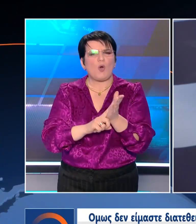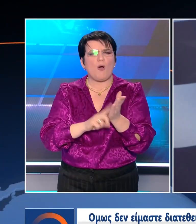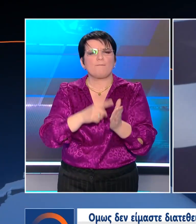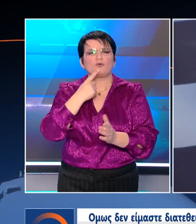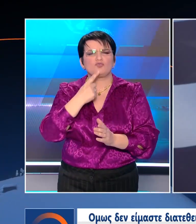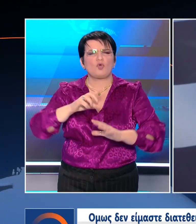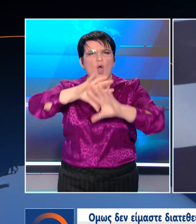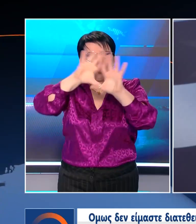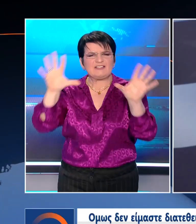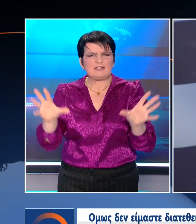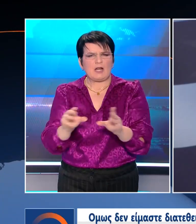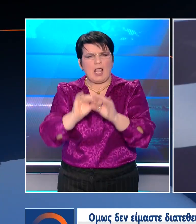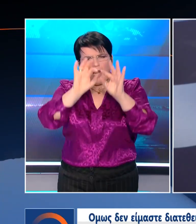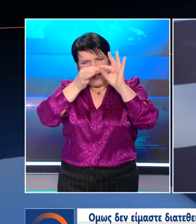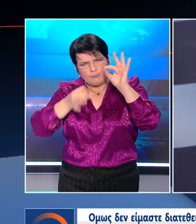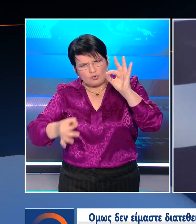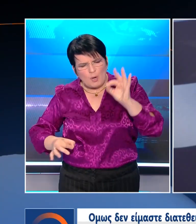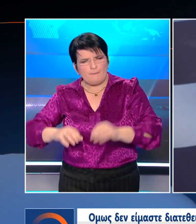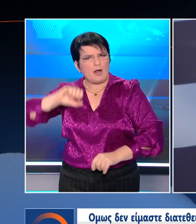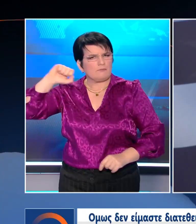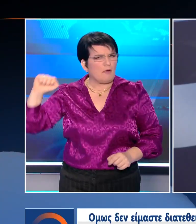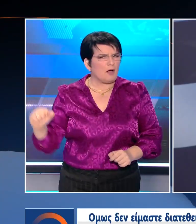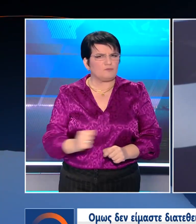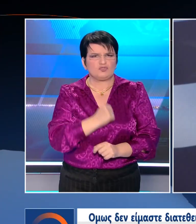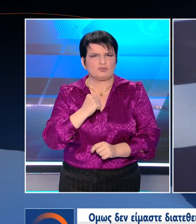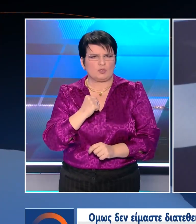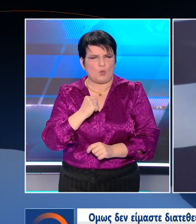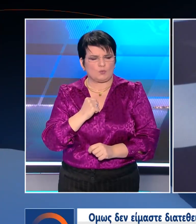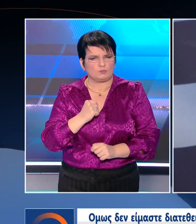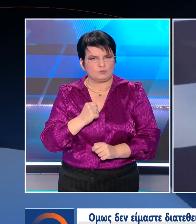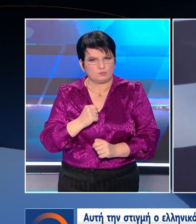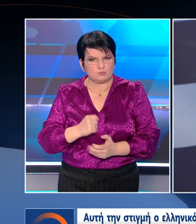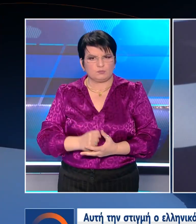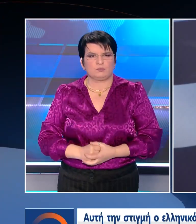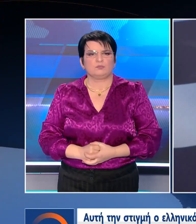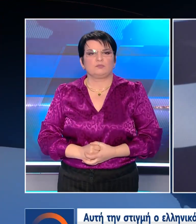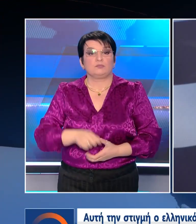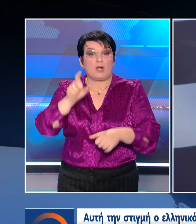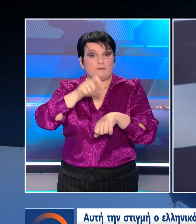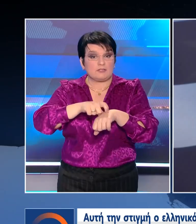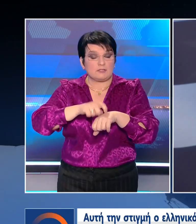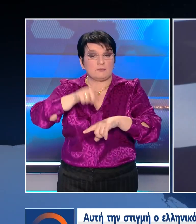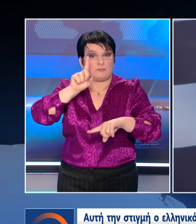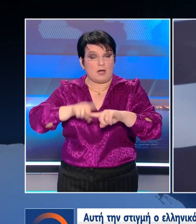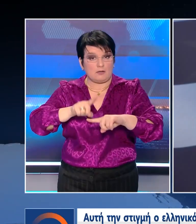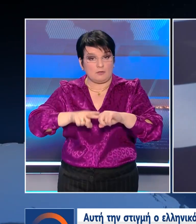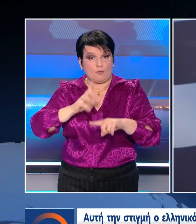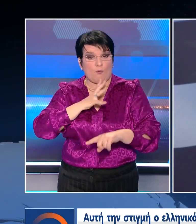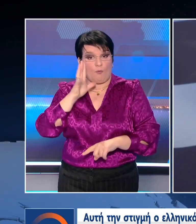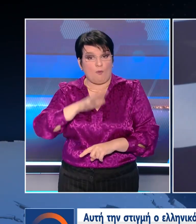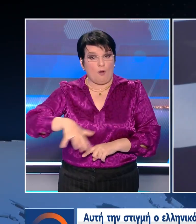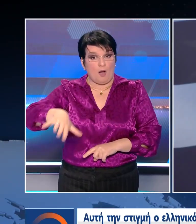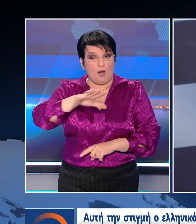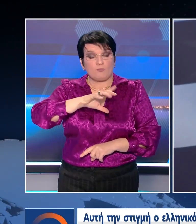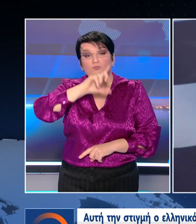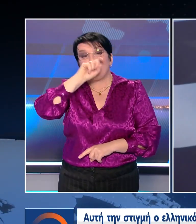καθ' ολοκληρίαν με πολύ μεγάλη αυστηρότητα. Αυτή τη στιγμή ο ελληνικός λαός βρίσκεται σε